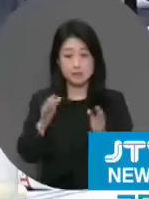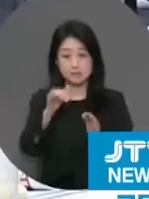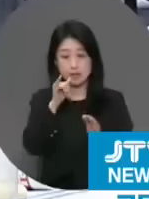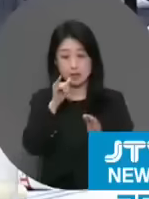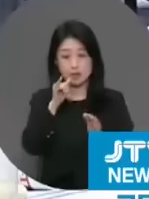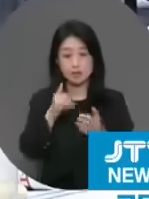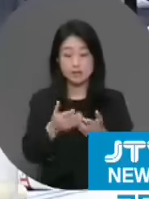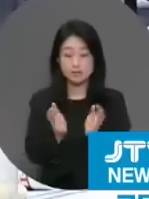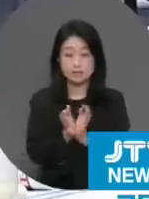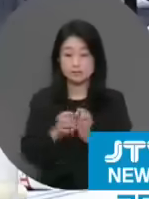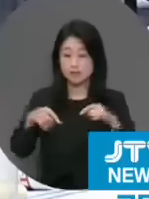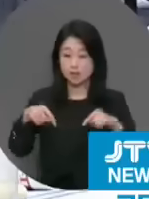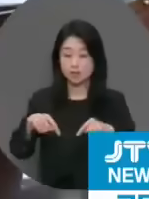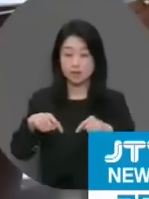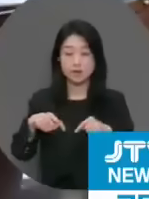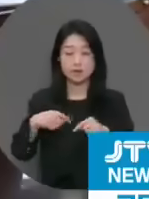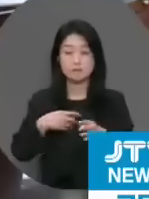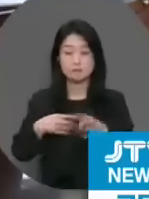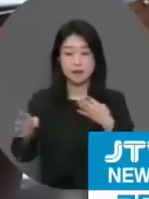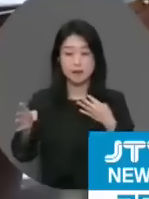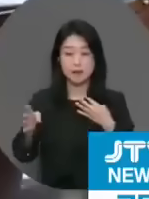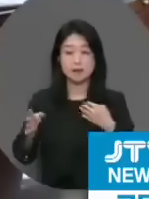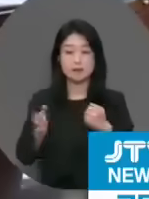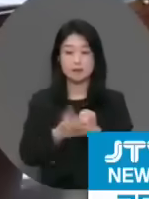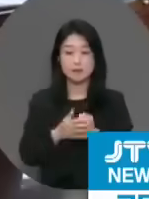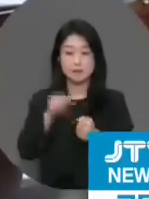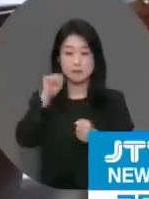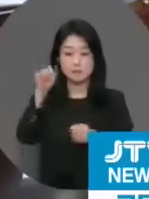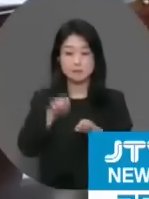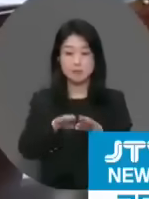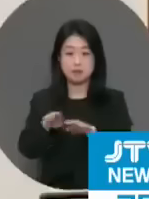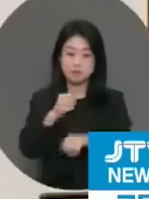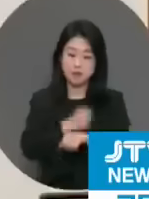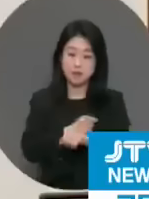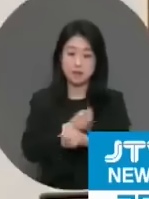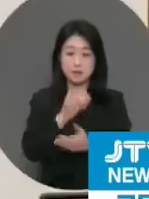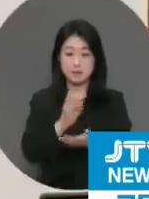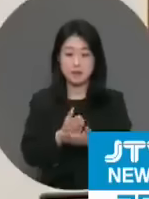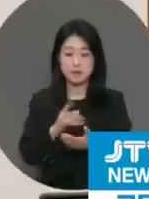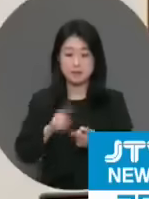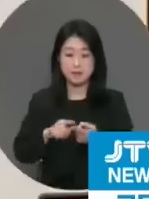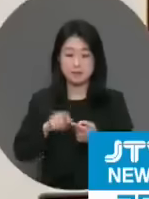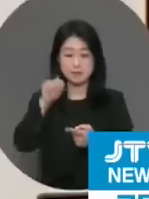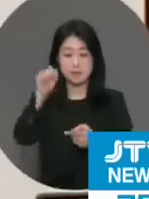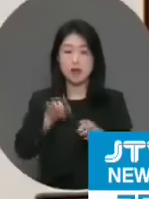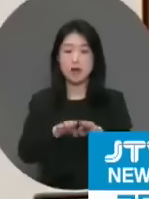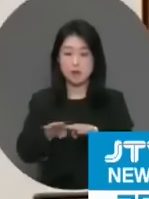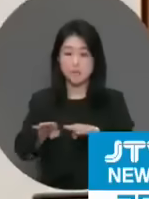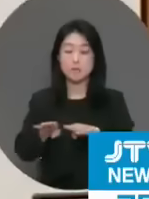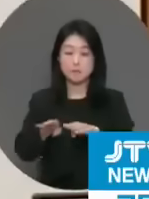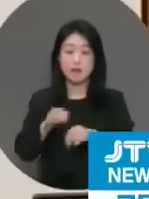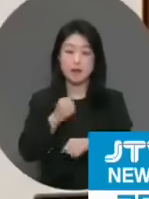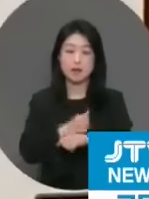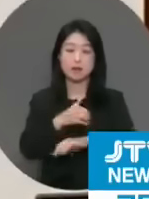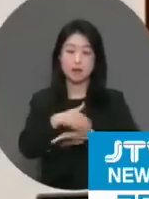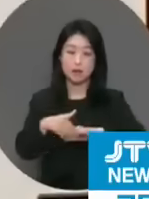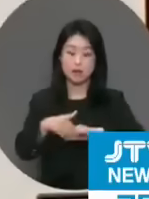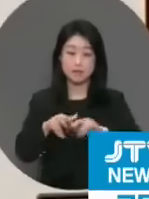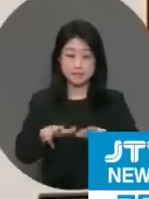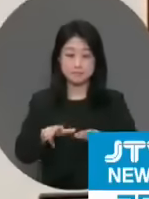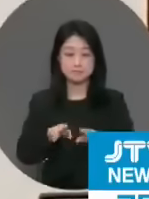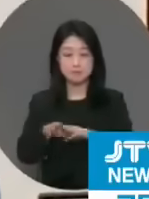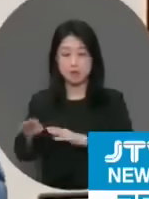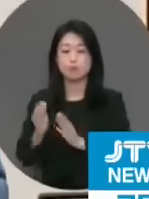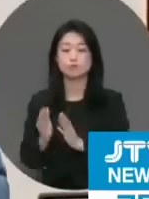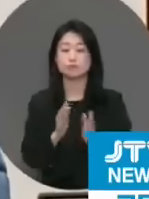단체협약 교섭이 결렬이 되어서 네. 이제 쟁의행위에 들어간 상황이고 네. 쟁의행위의 한 형태로 파업을 할 수가 있습니다.